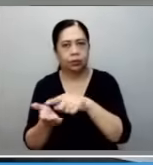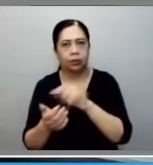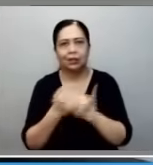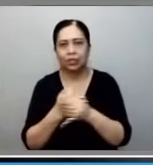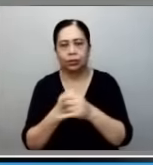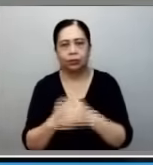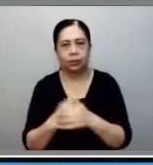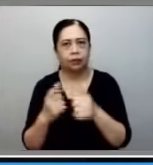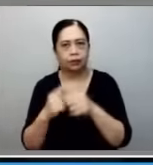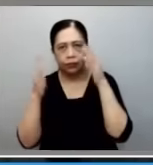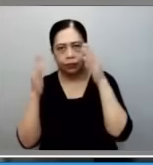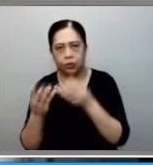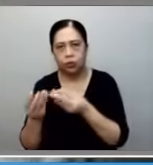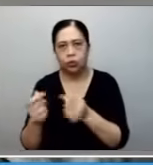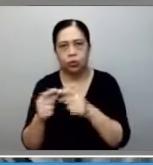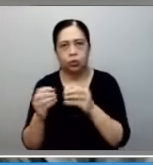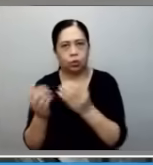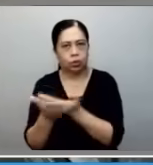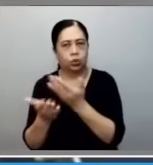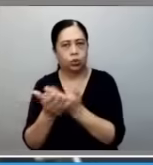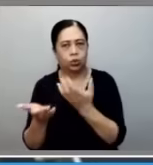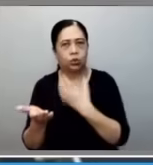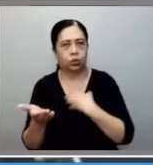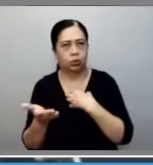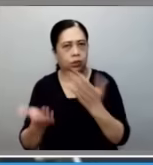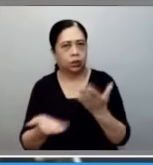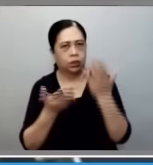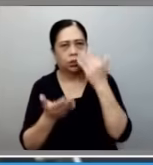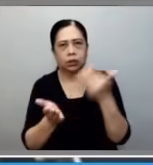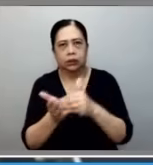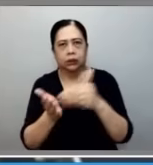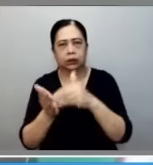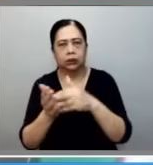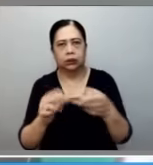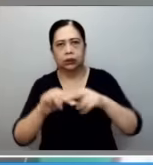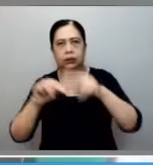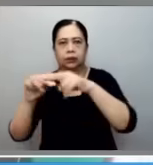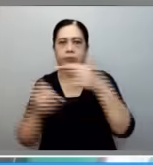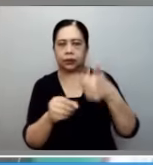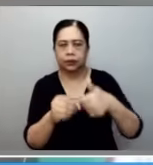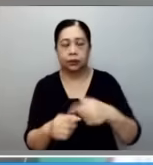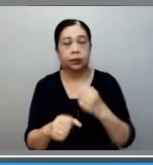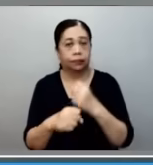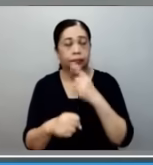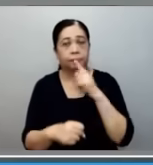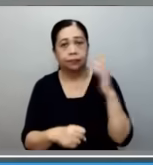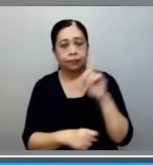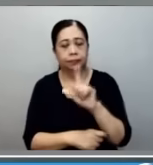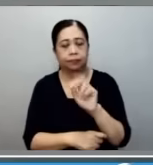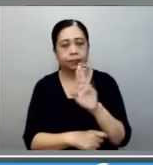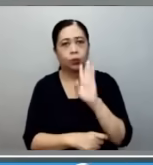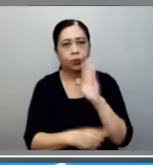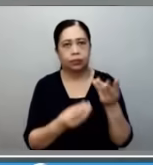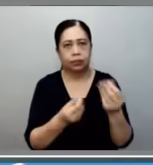Unahin daw muna nilang resolbahin ang mas bagong petisyon dahil sa sunod-sunod na oil price hike. Tiniyak ng LTFRB na re-resolbahin din nila ang